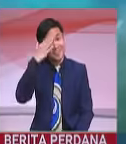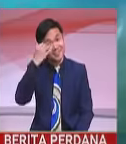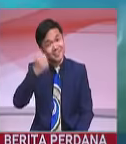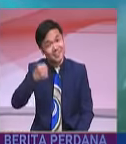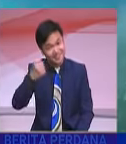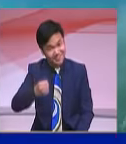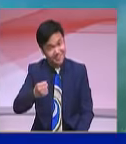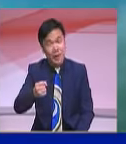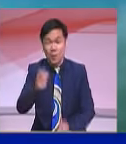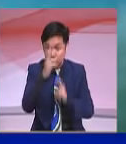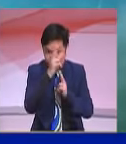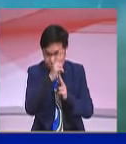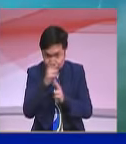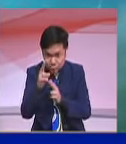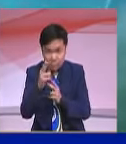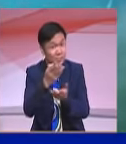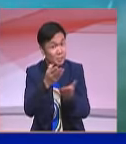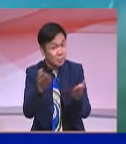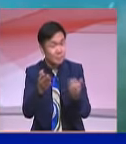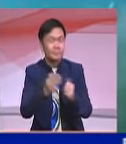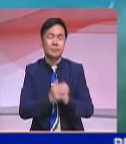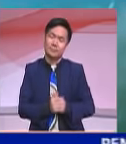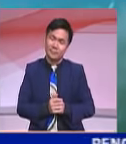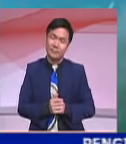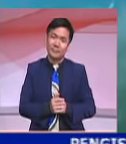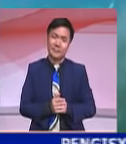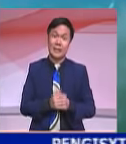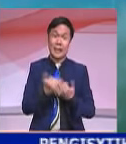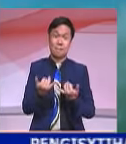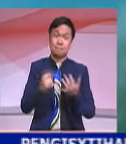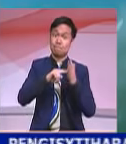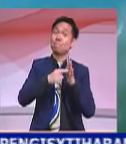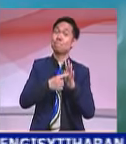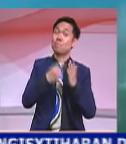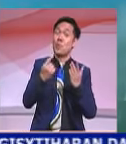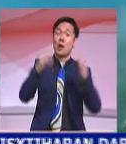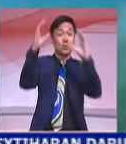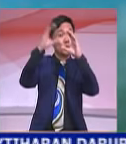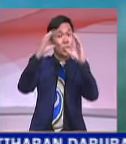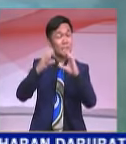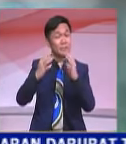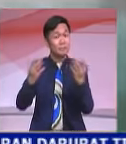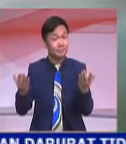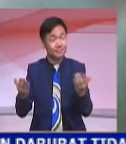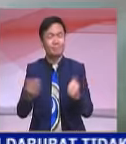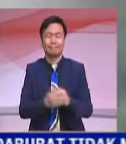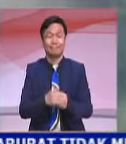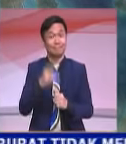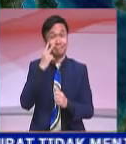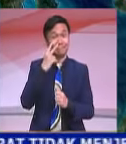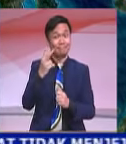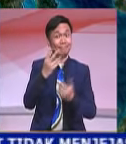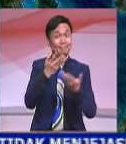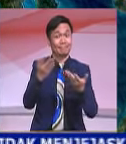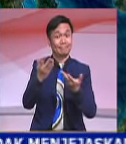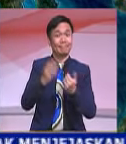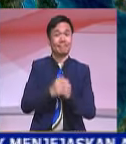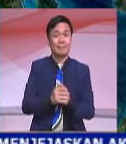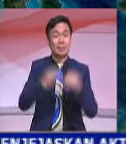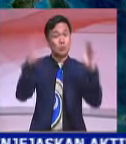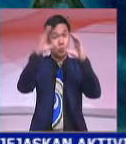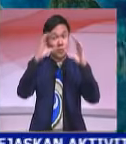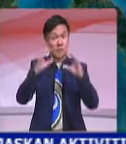Assalamualaikum dan salam hormat kepada semua penonton. Kita mulakan informasi cuaca pada malam ini dengan melihat kepada keadaan